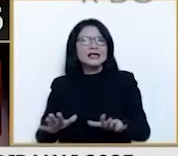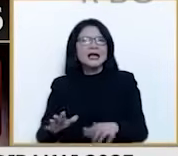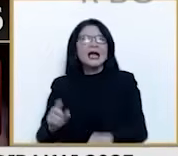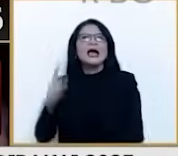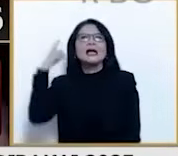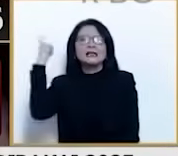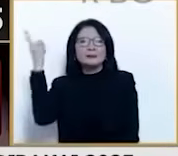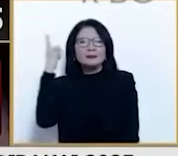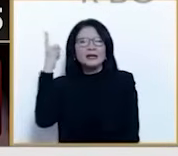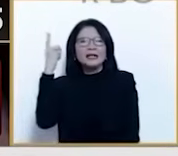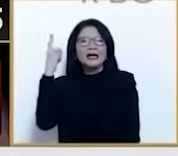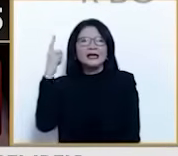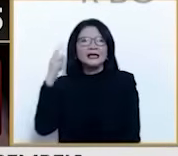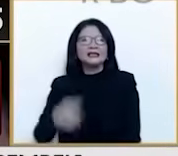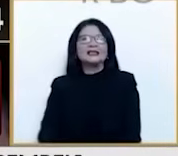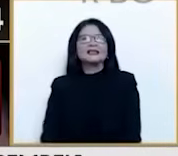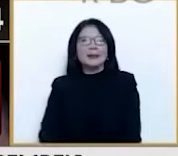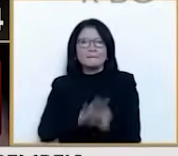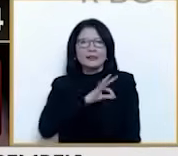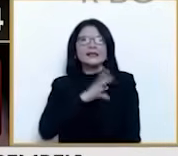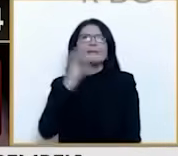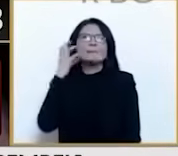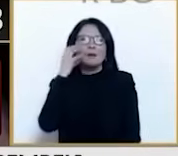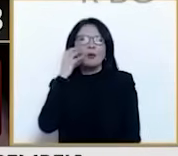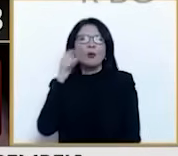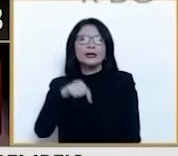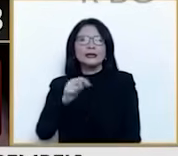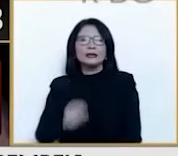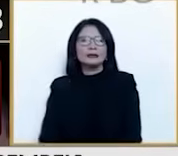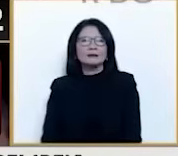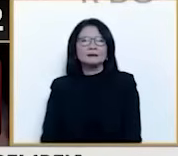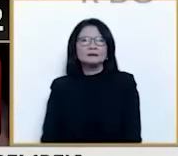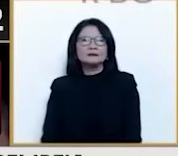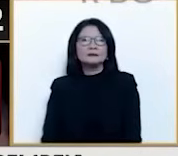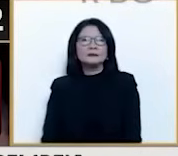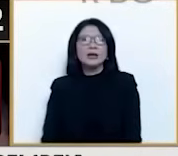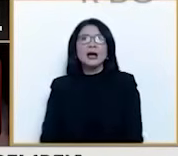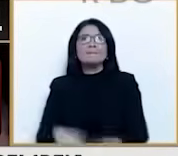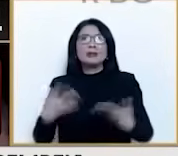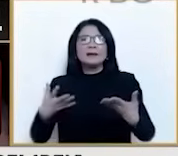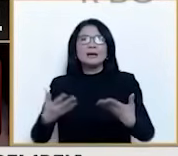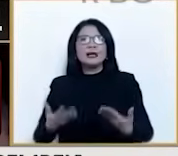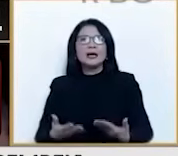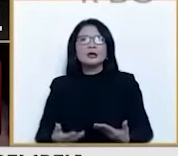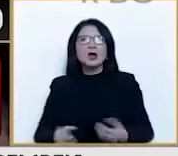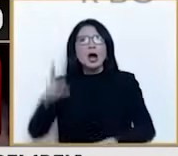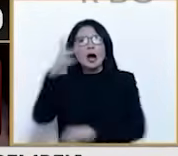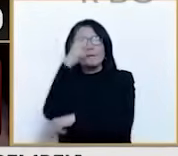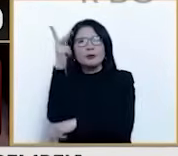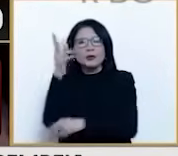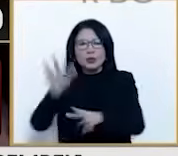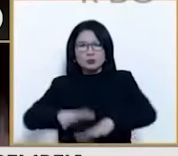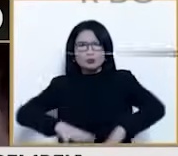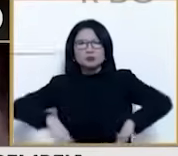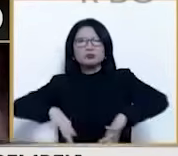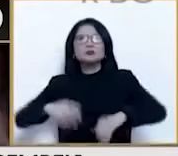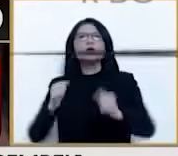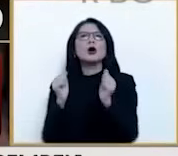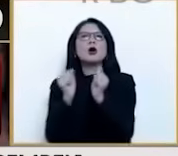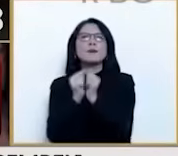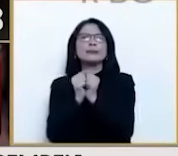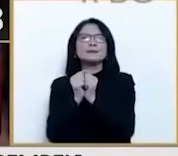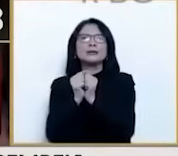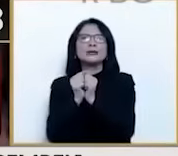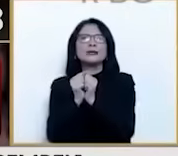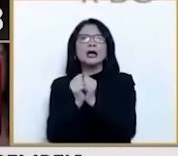akan dipimpin oleh Presiden Prabowo Subianto. Karena bagaimanapun giant sea wall sudah menjadi komitmen